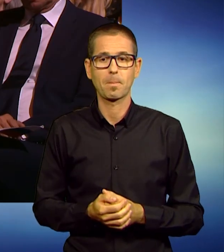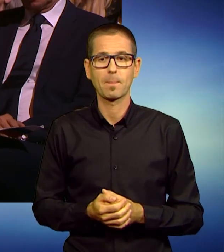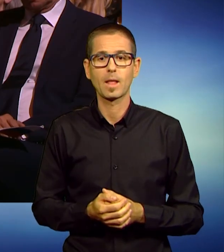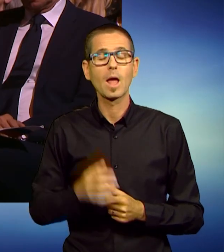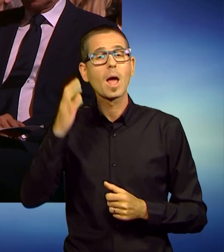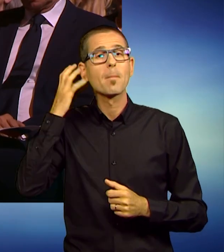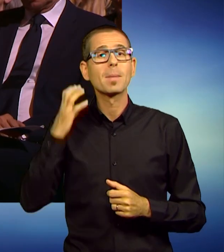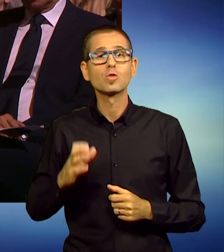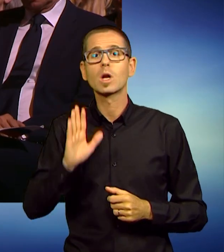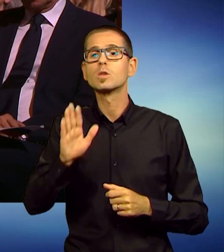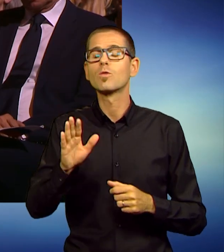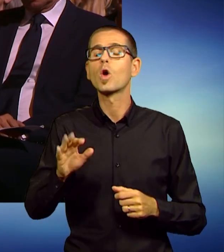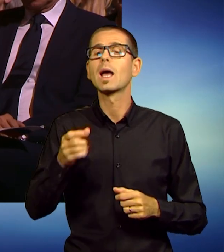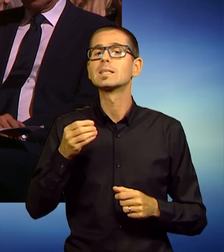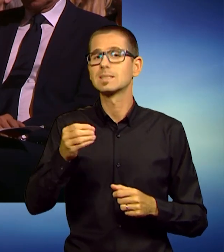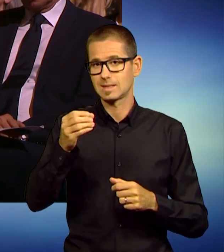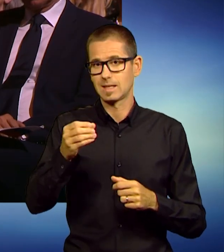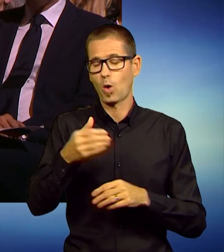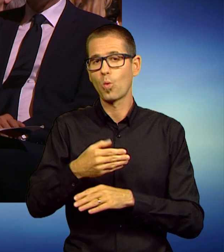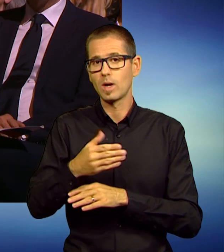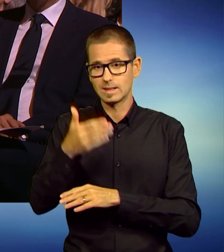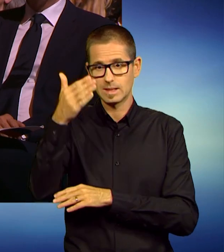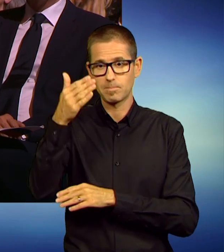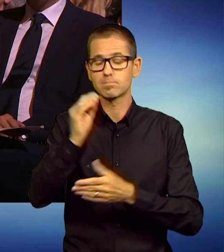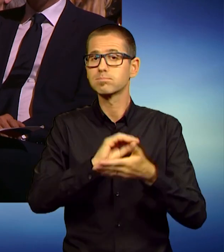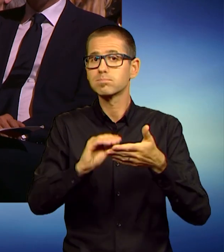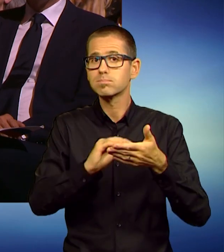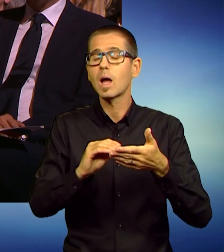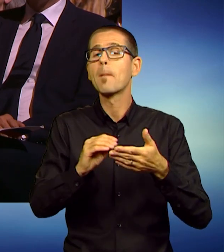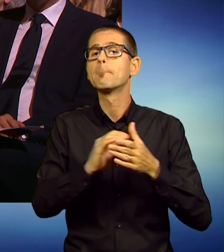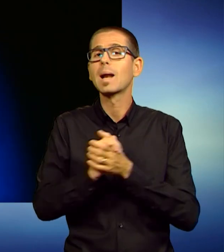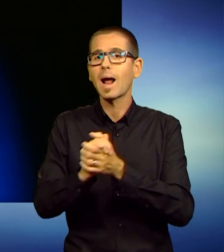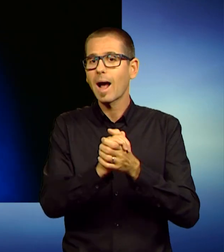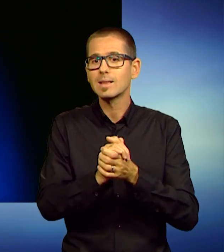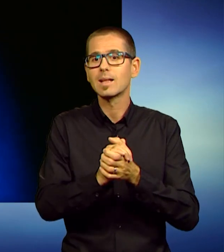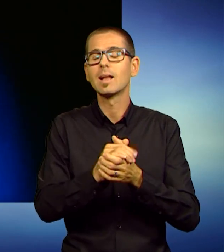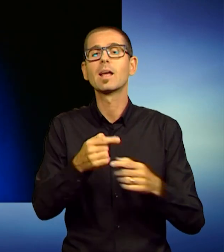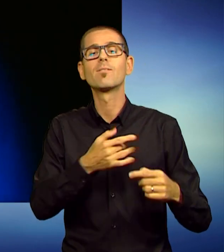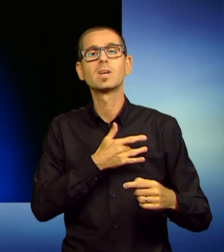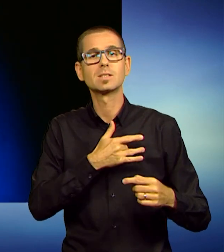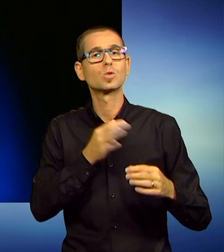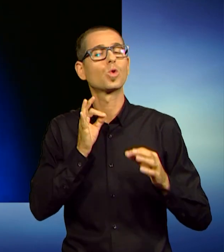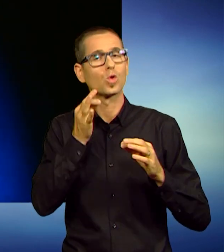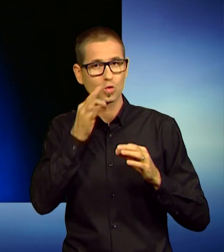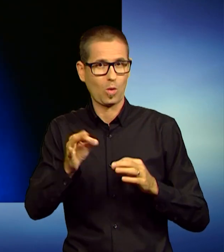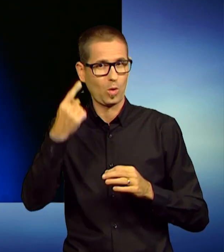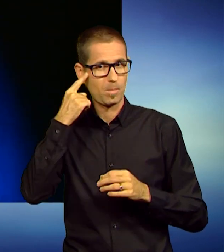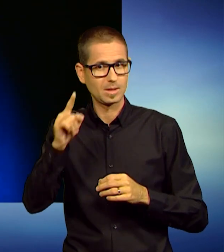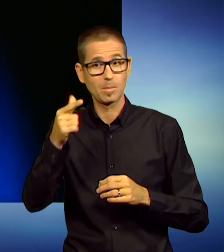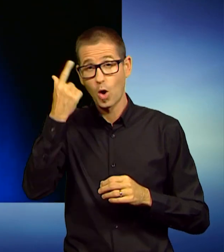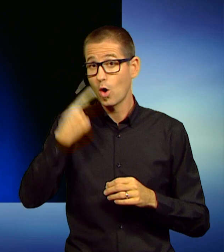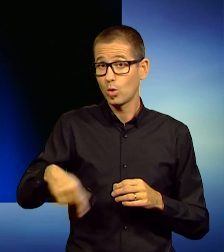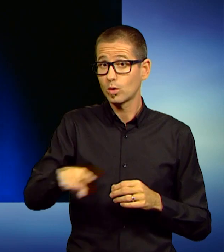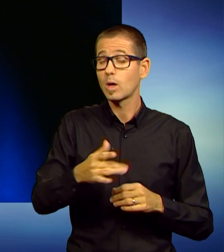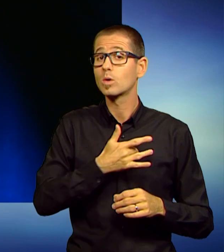Prešeren v svoji Zdravljici naslavlja prijatelje, ki v srcu dobro mislimo. Ljudje, ki v srcu dobro mislimo,